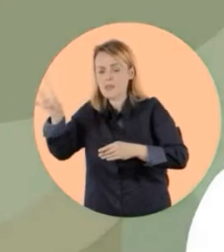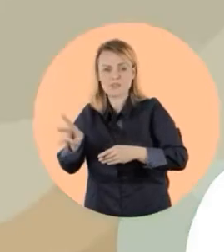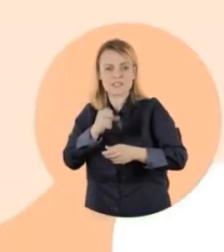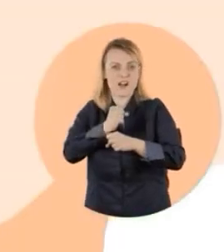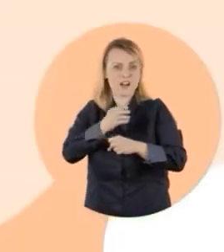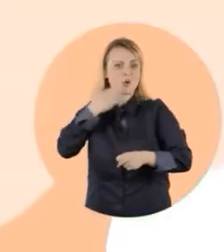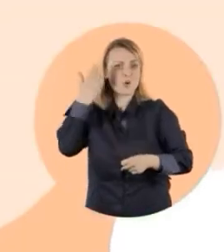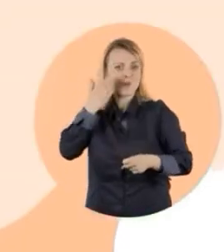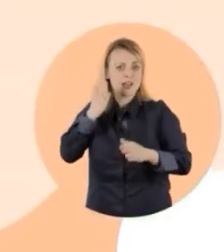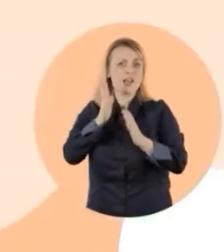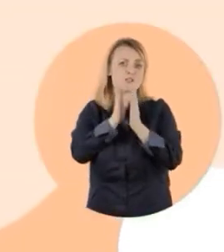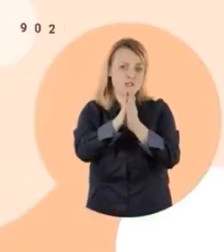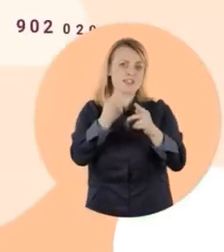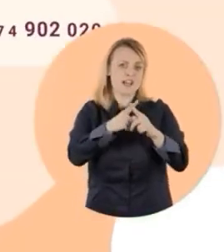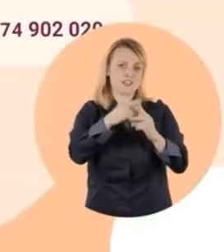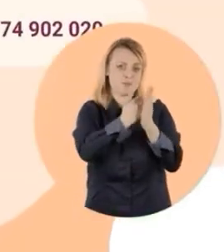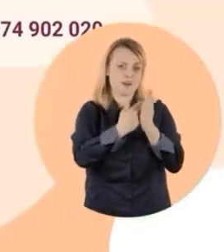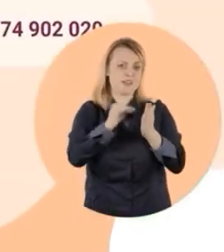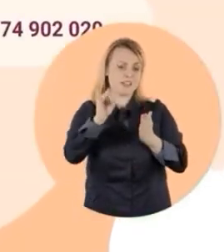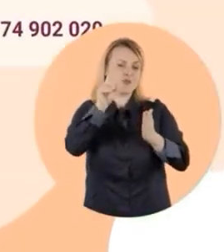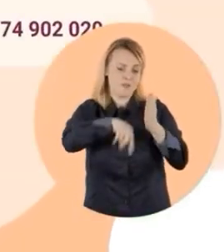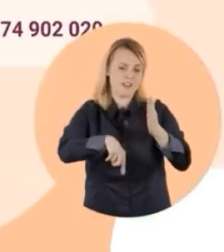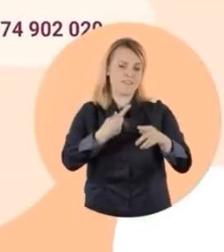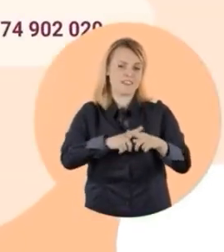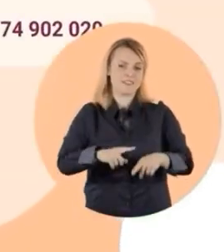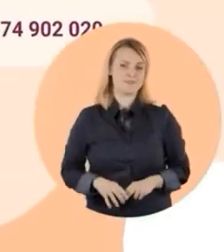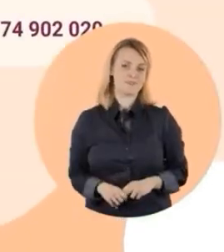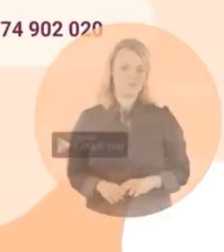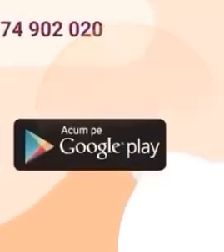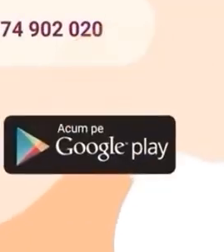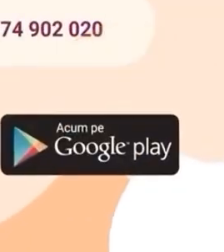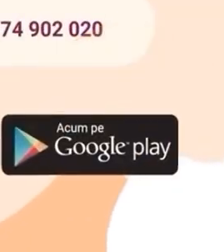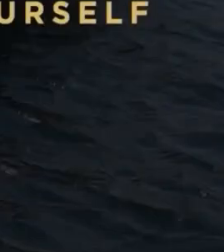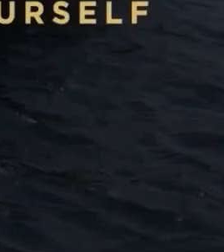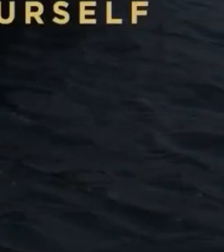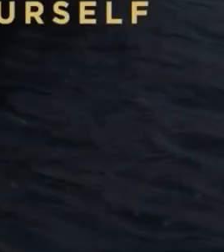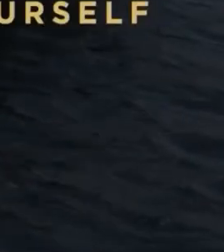tăi. Solicită un demo și convinge-te!